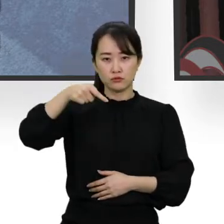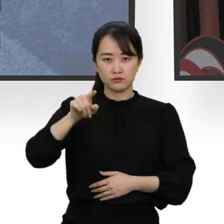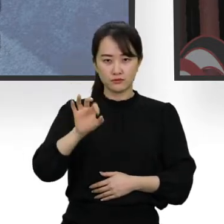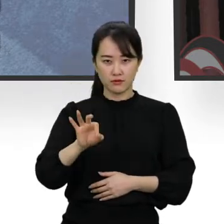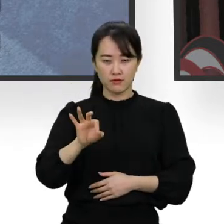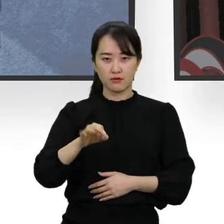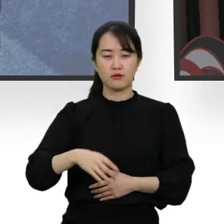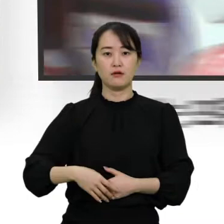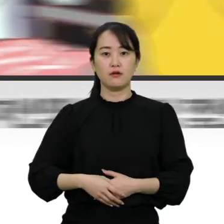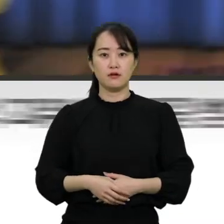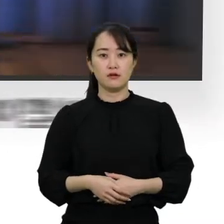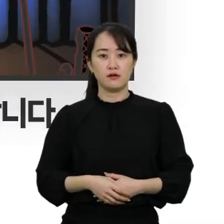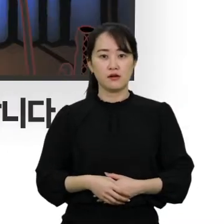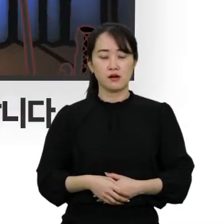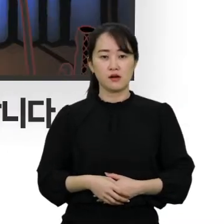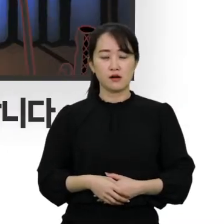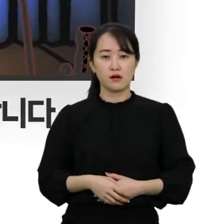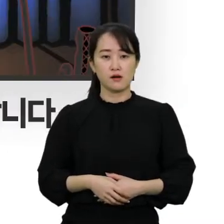이야기합니다.